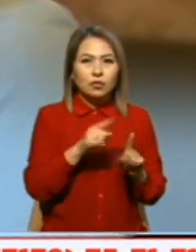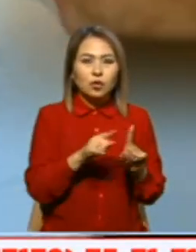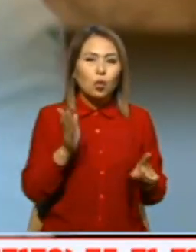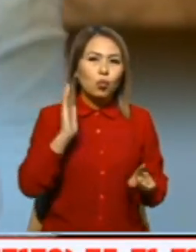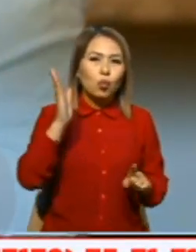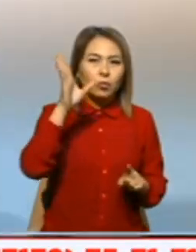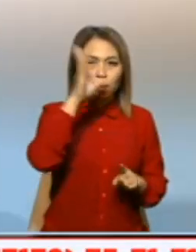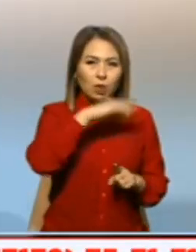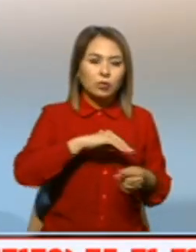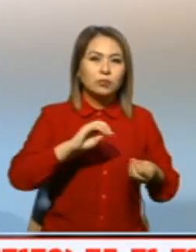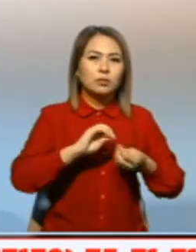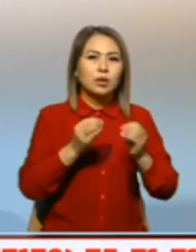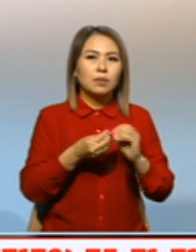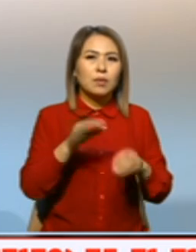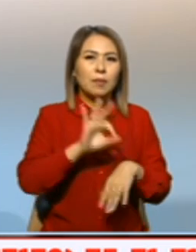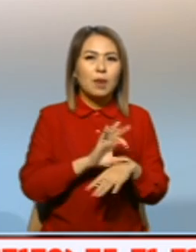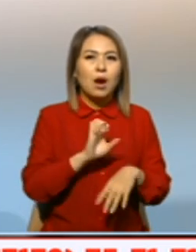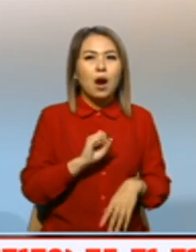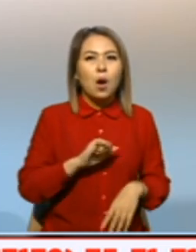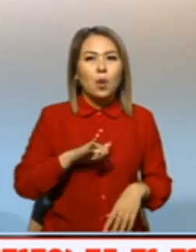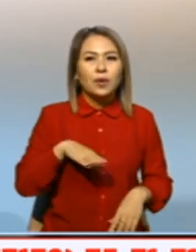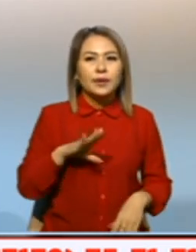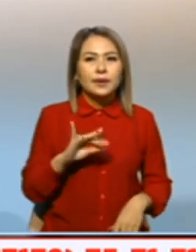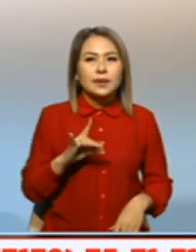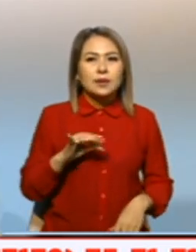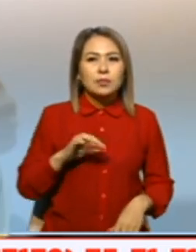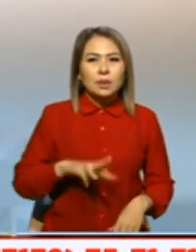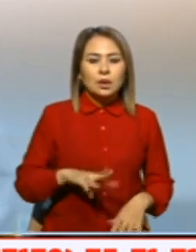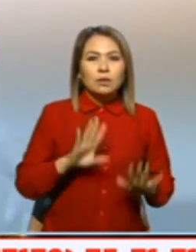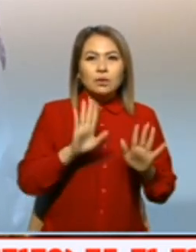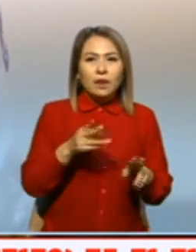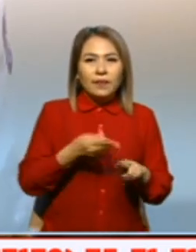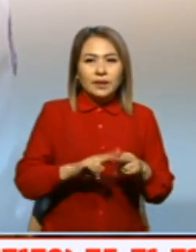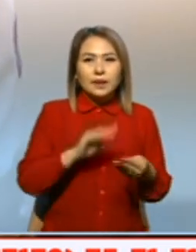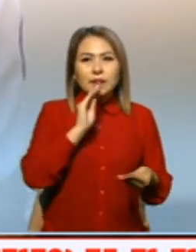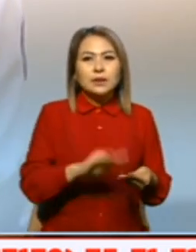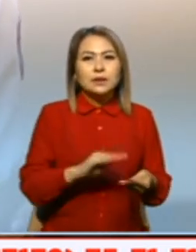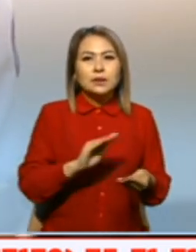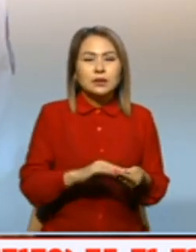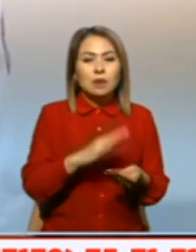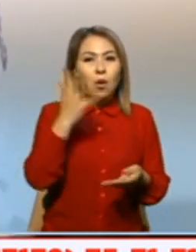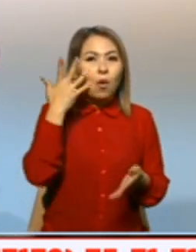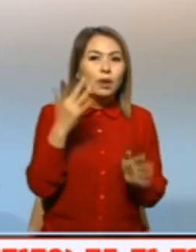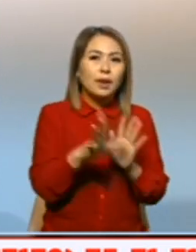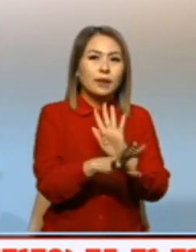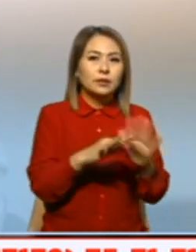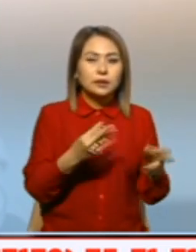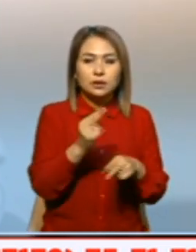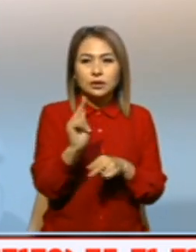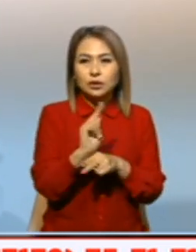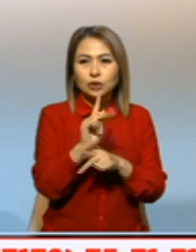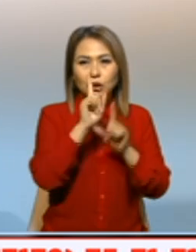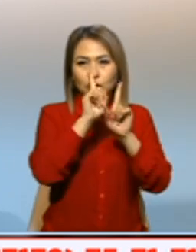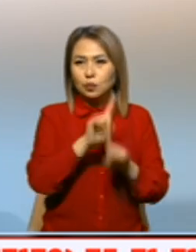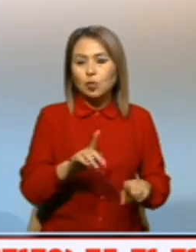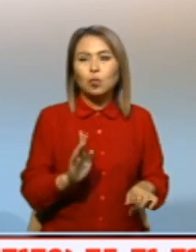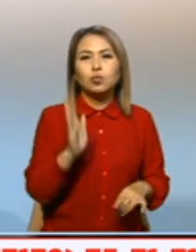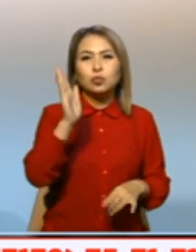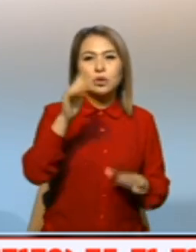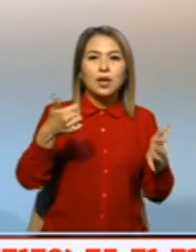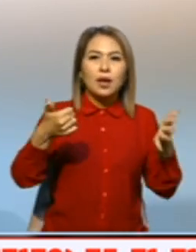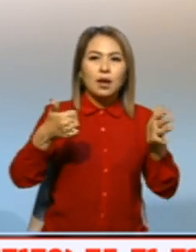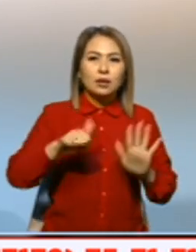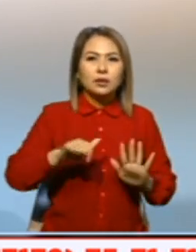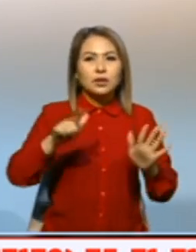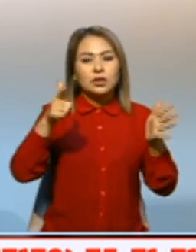болашақта аутизмнің белгілері де болуы мүмкін. Дәл осы кезде осыны анықтап біз емдемейтін болса, кейінде